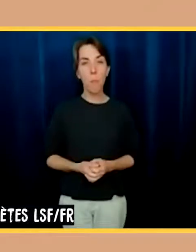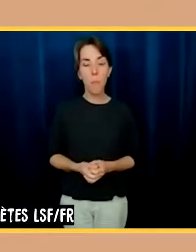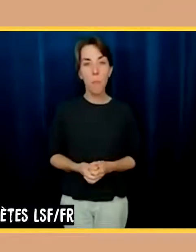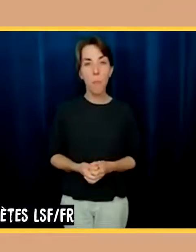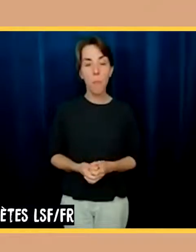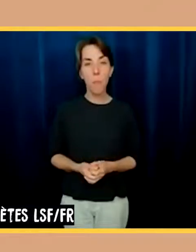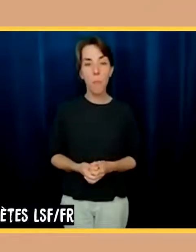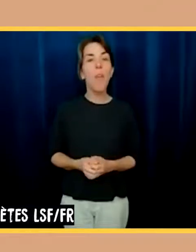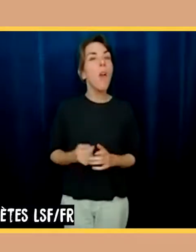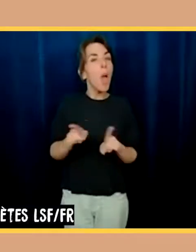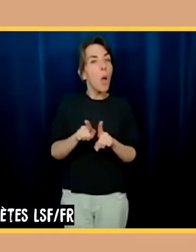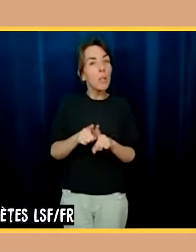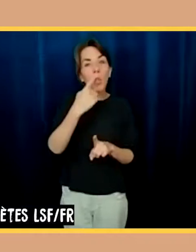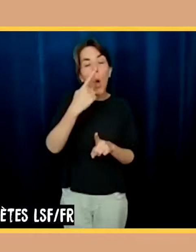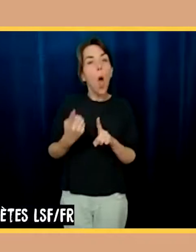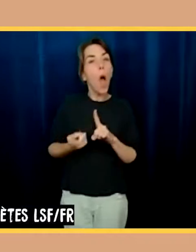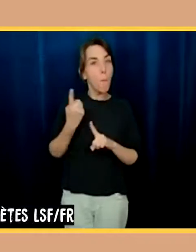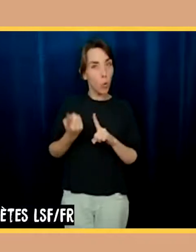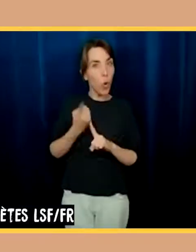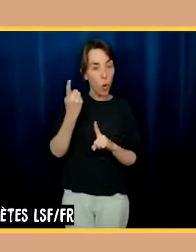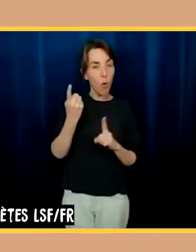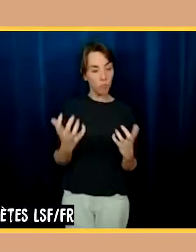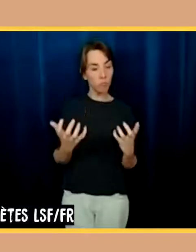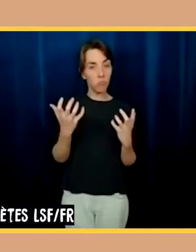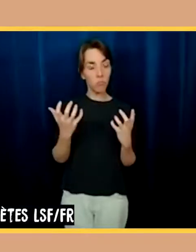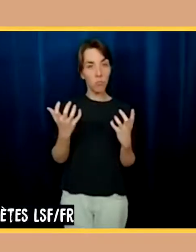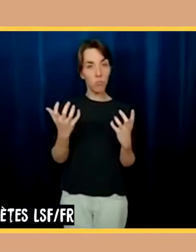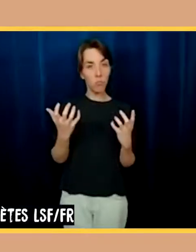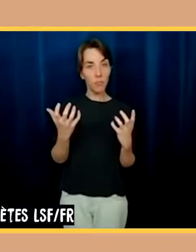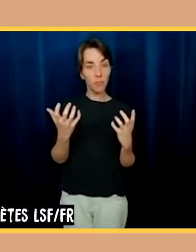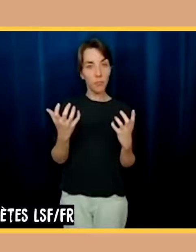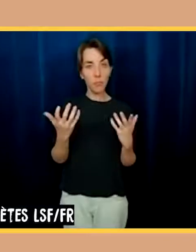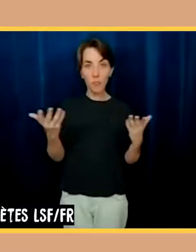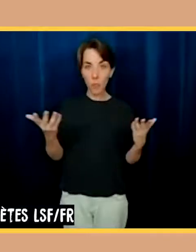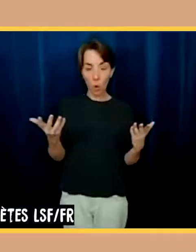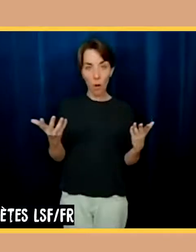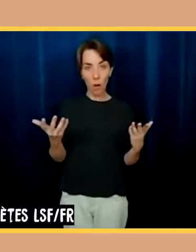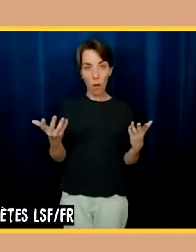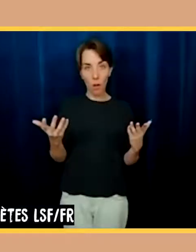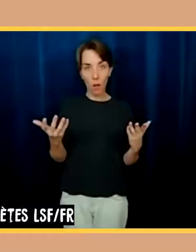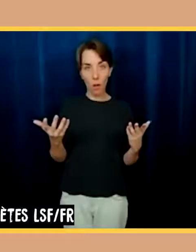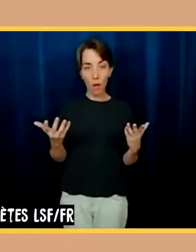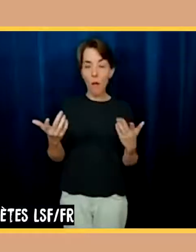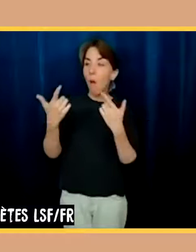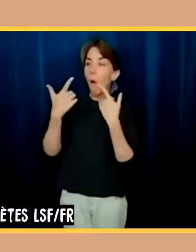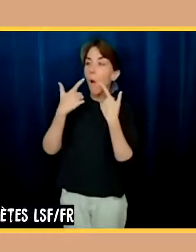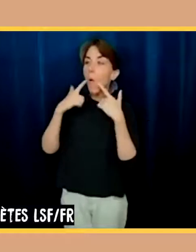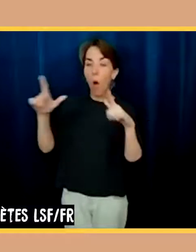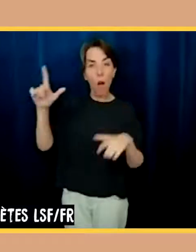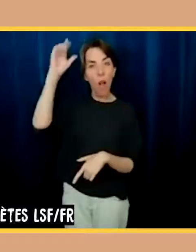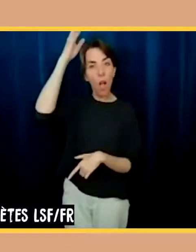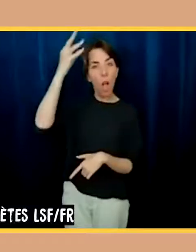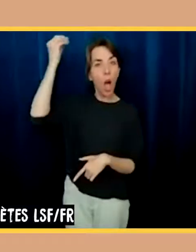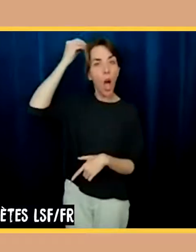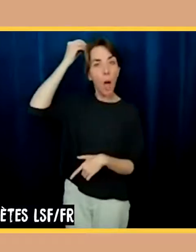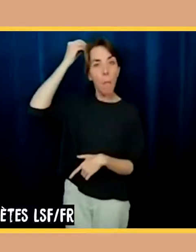Et ce qui était aussi important à noter, c'est la violence que ça peut faire d'avoir à entendre un prêche en langue arabe, un prêche dans